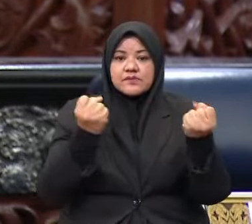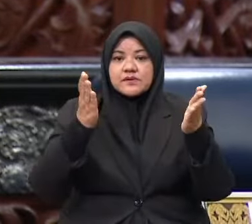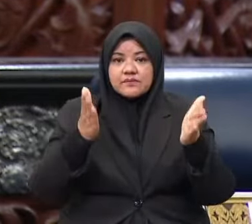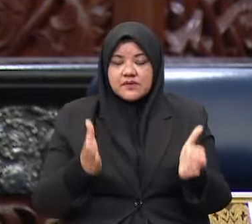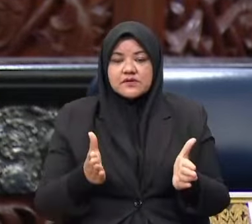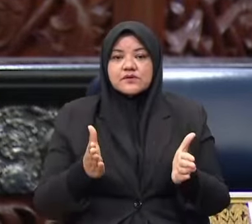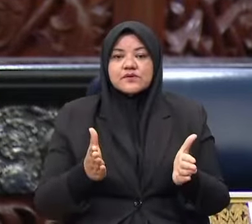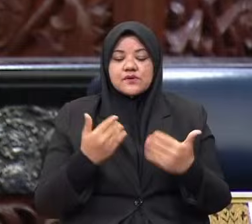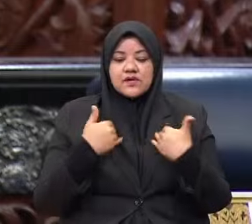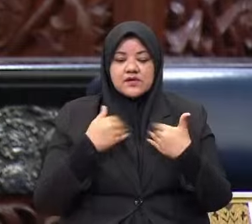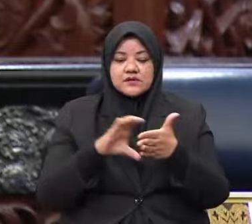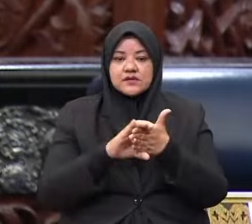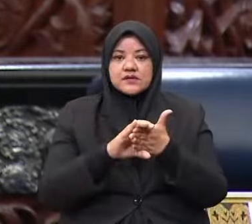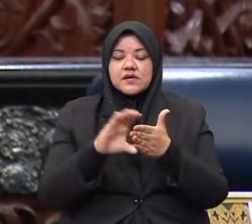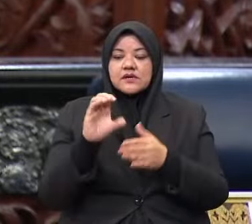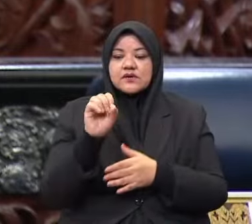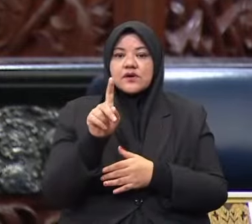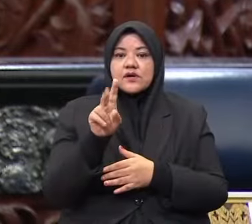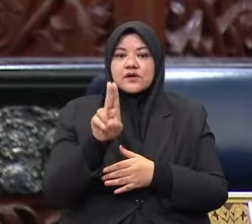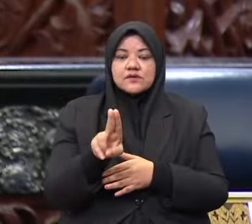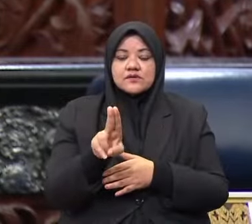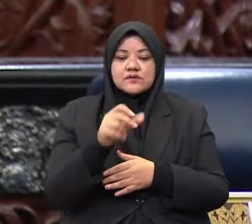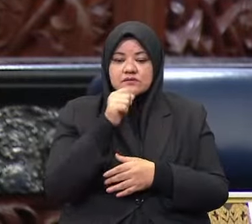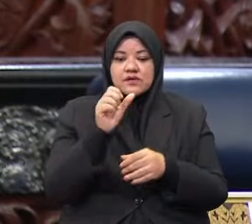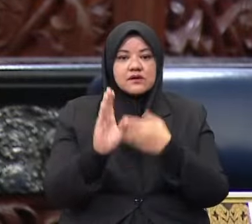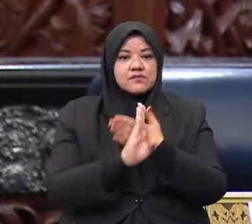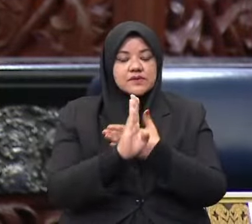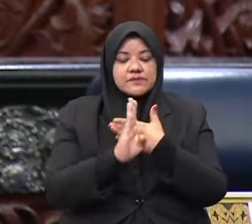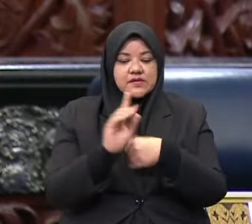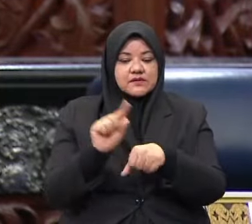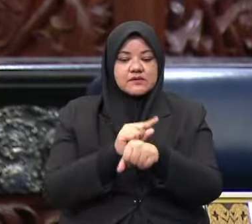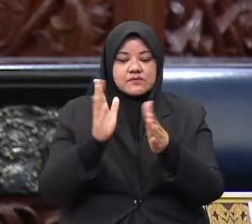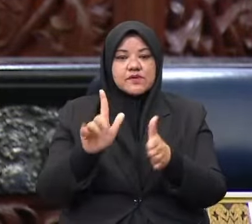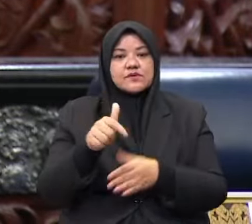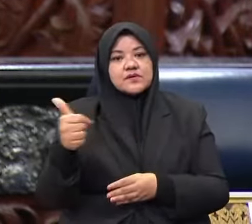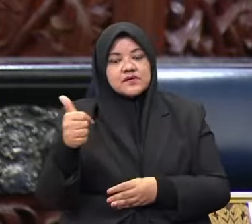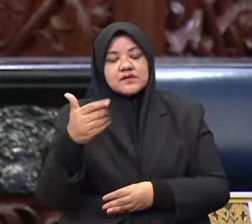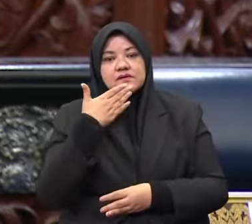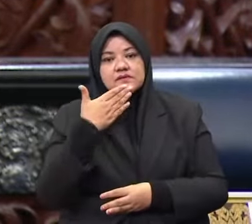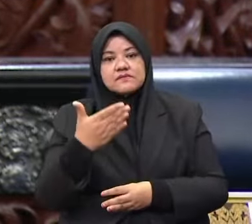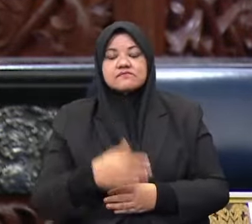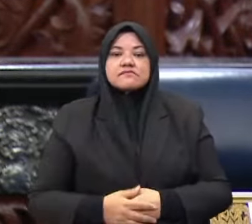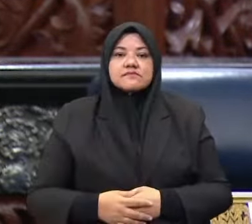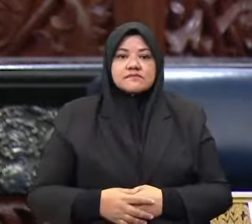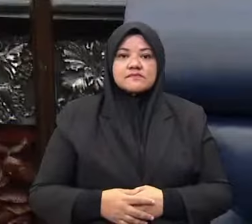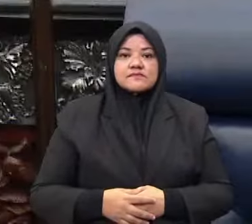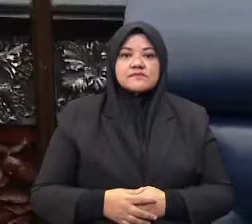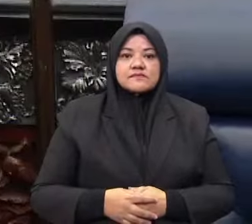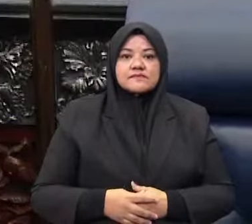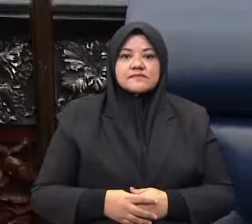pemandu-pemandu yang memegang kad OKU ini tidak membahayakan pengguna jalan raya? Terima kasih.